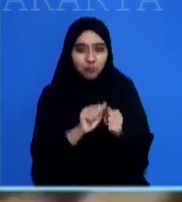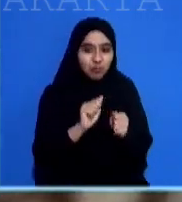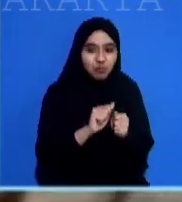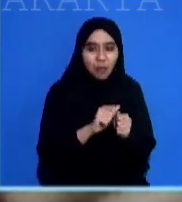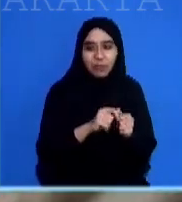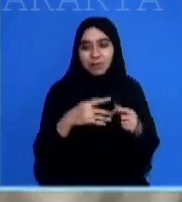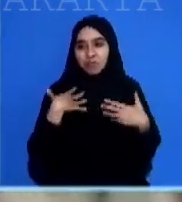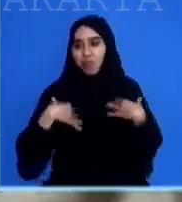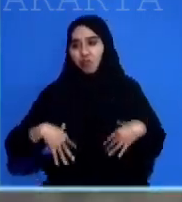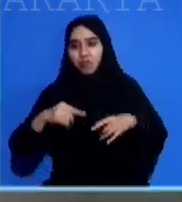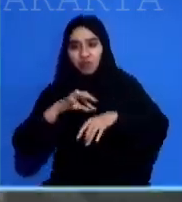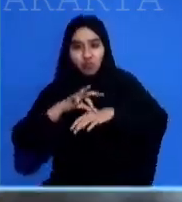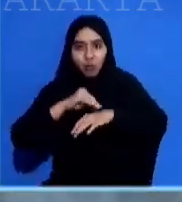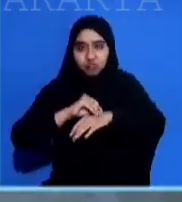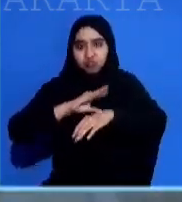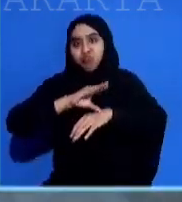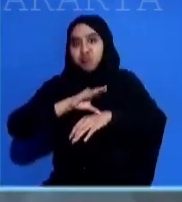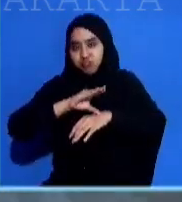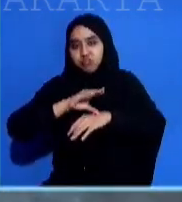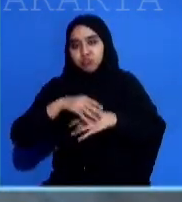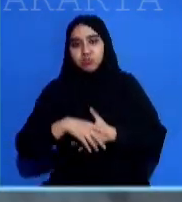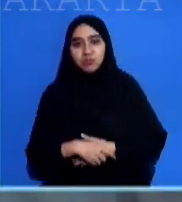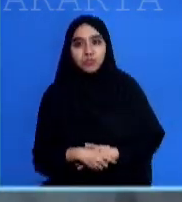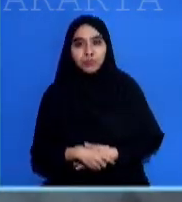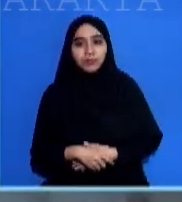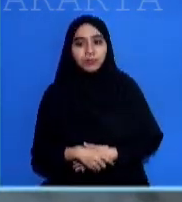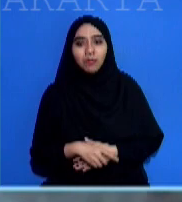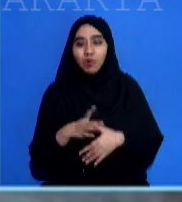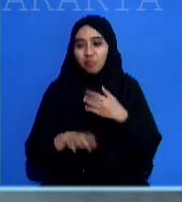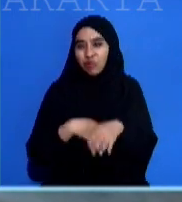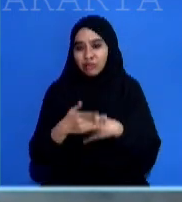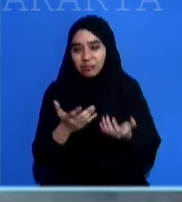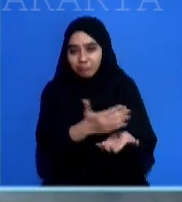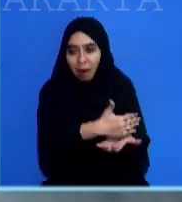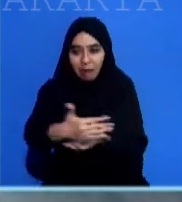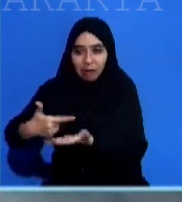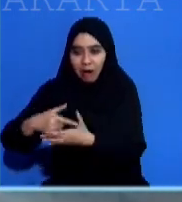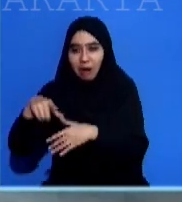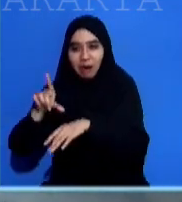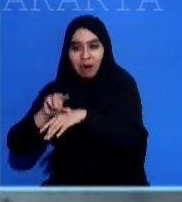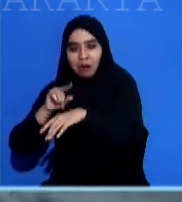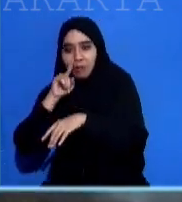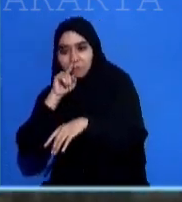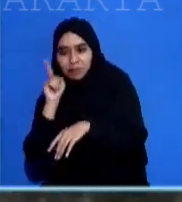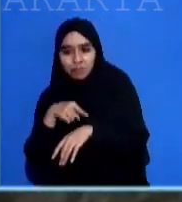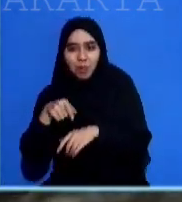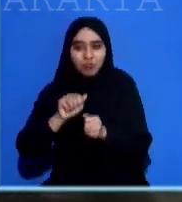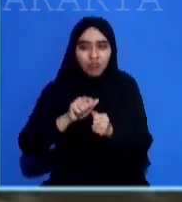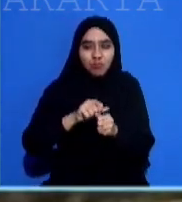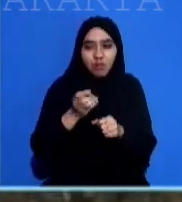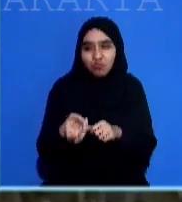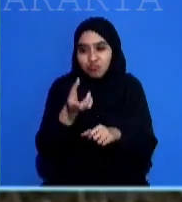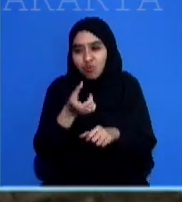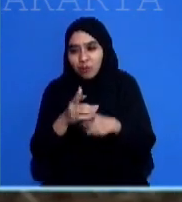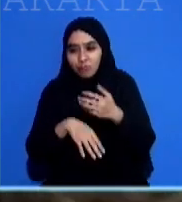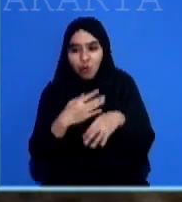kangge ayam bedaging damel jongka wekdal panenipun Langkung cepet saingg meni tumrap kadang tani ternak mekaten